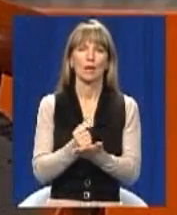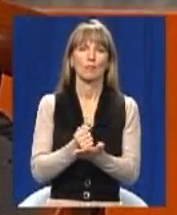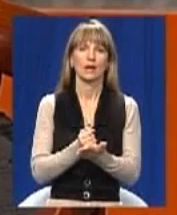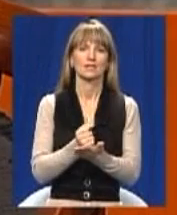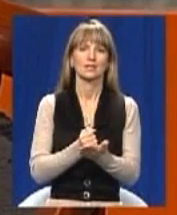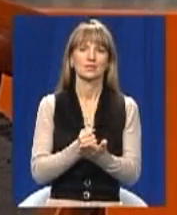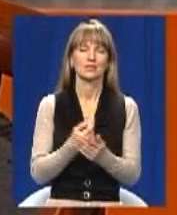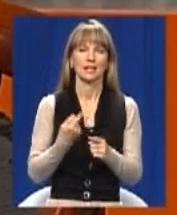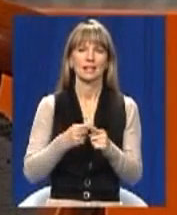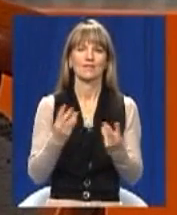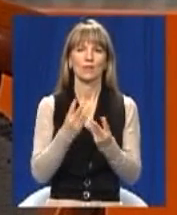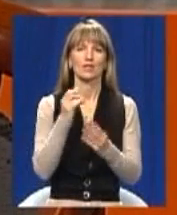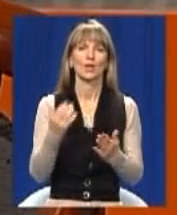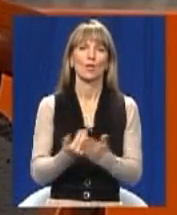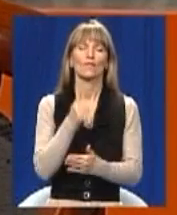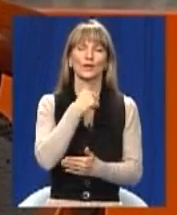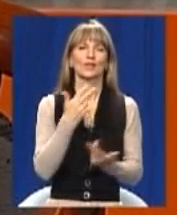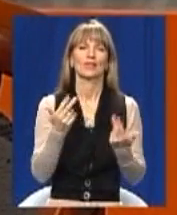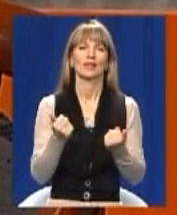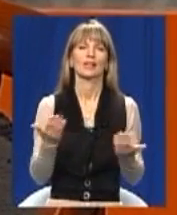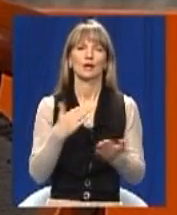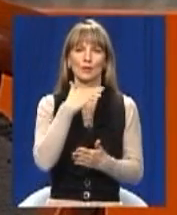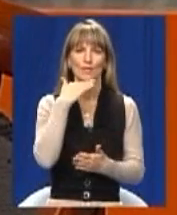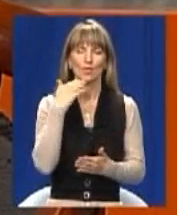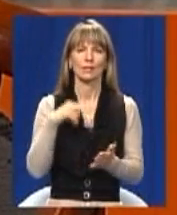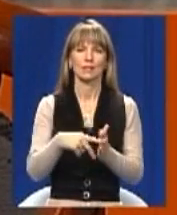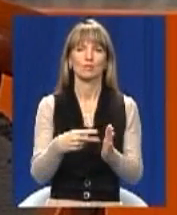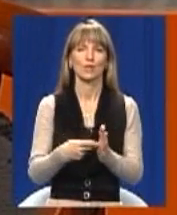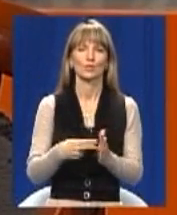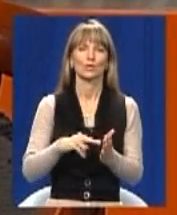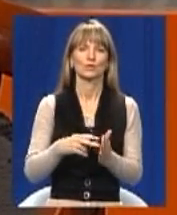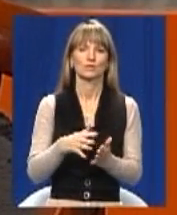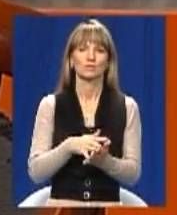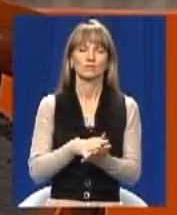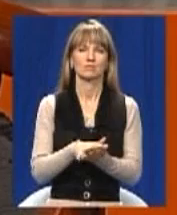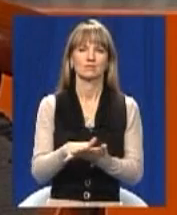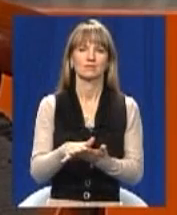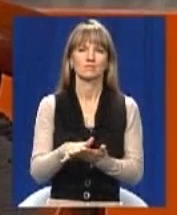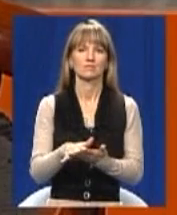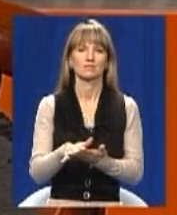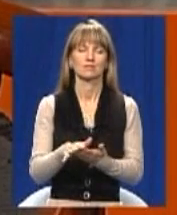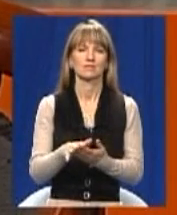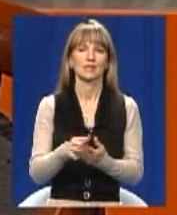рік? Да. І як багато плануєш там витрачати